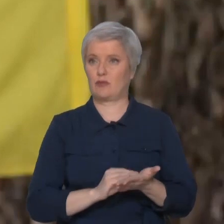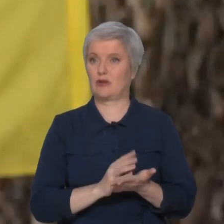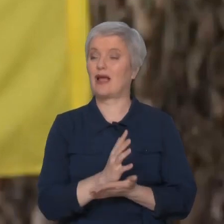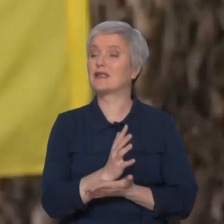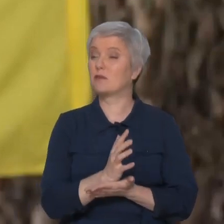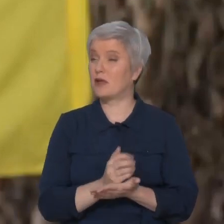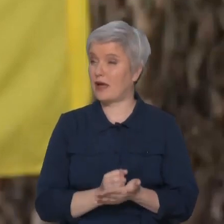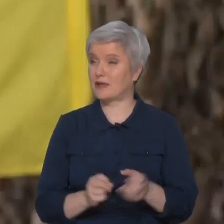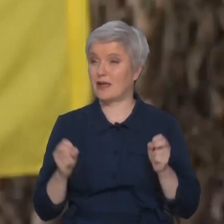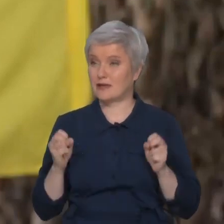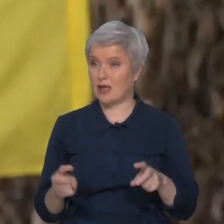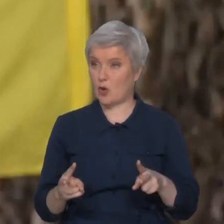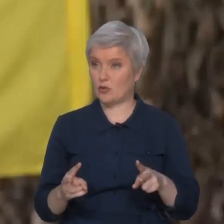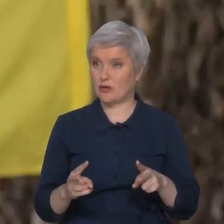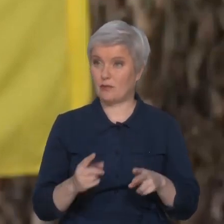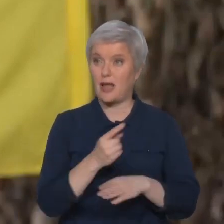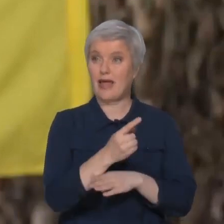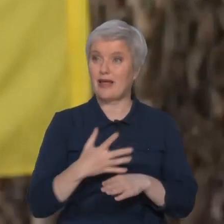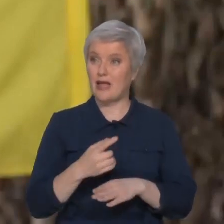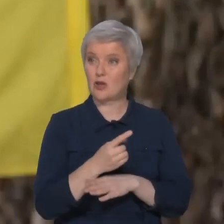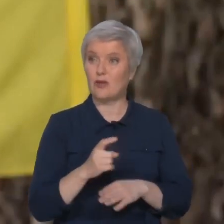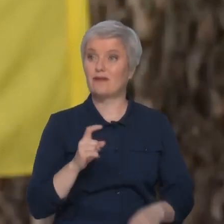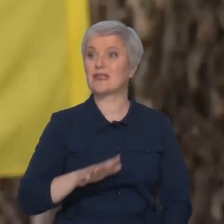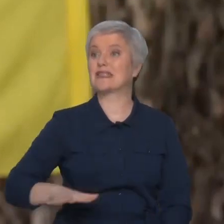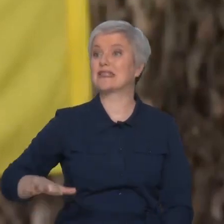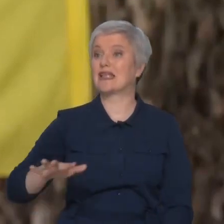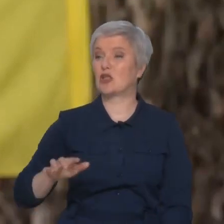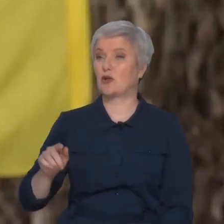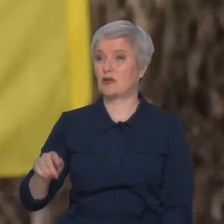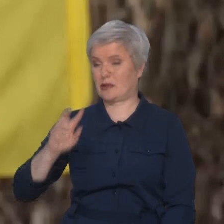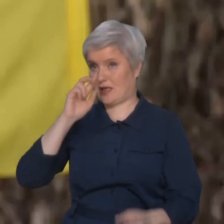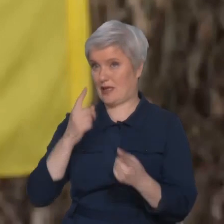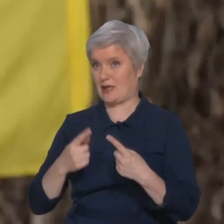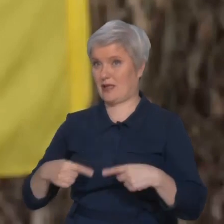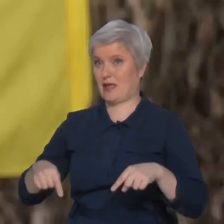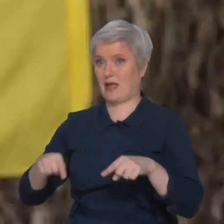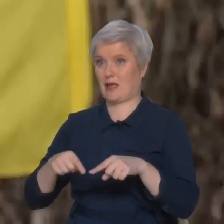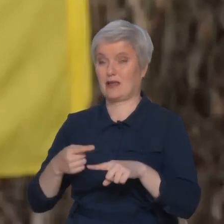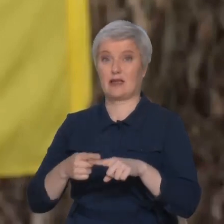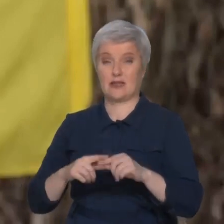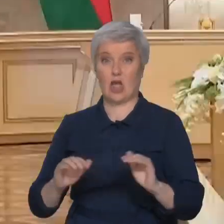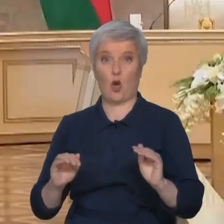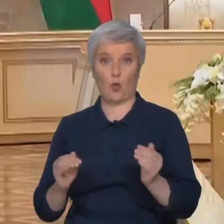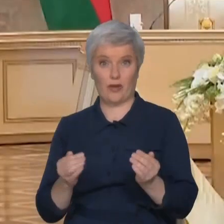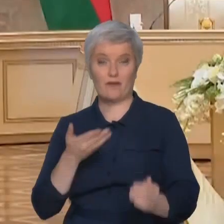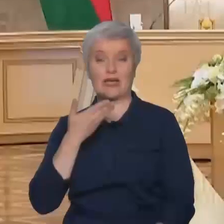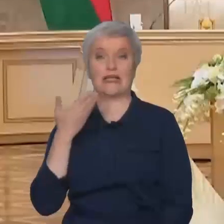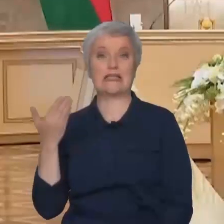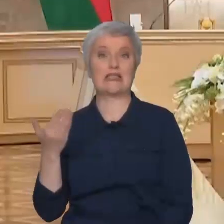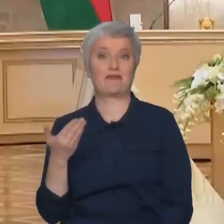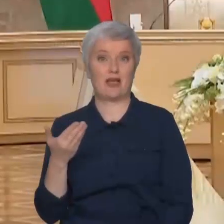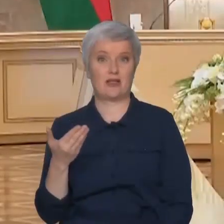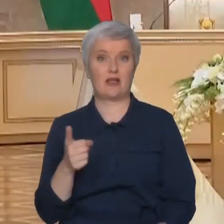Зберігається загроза ракетних ударів з території цієї країни. Це уривок одного із зведень Генерального штабу ЗСУ.